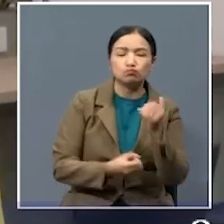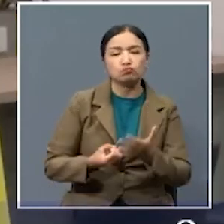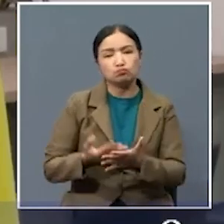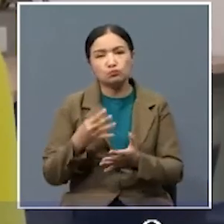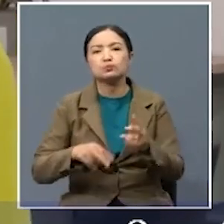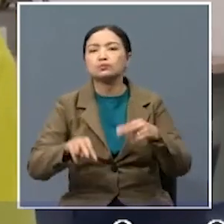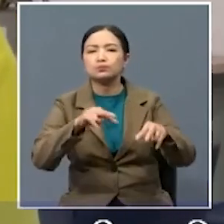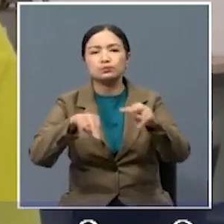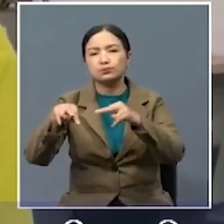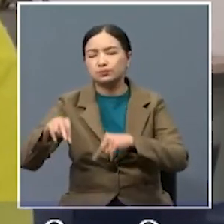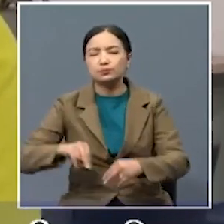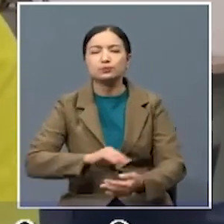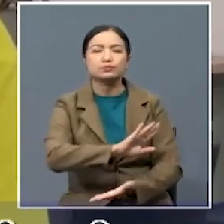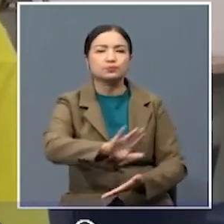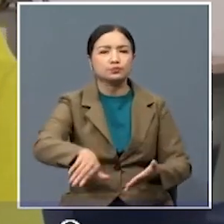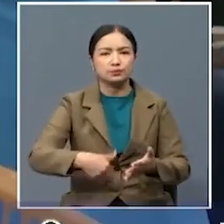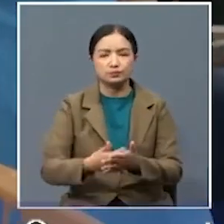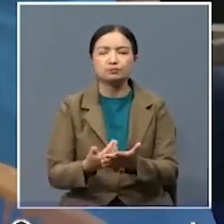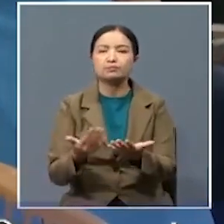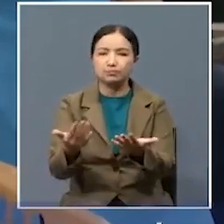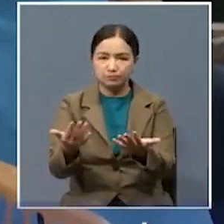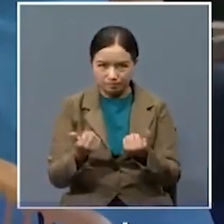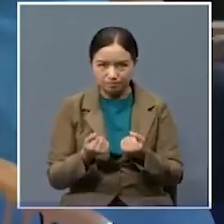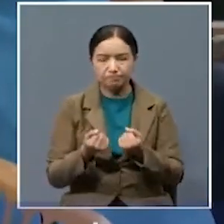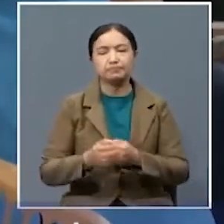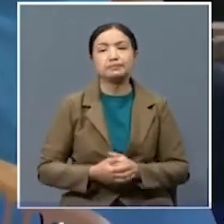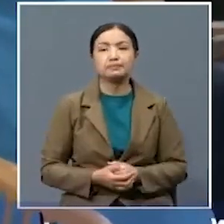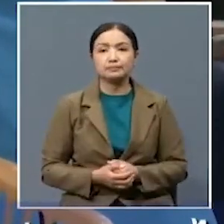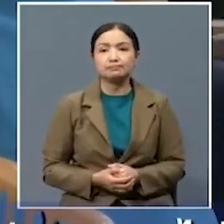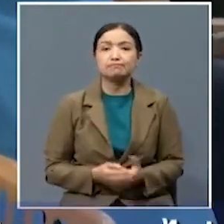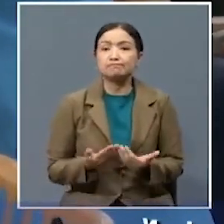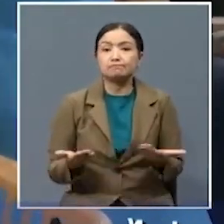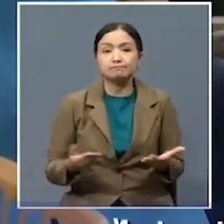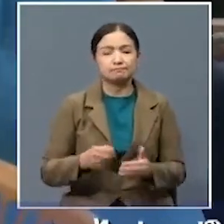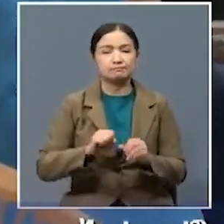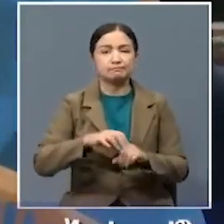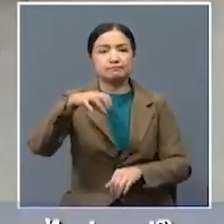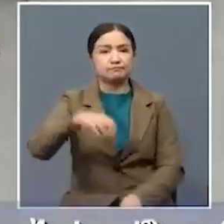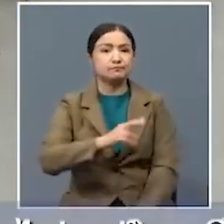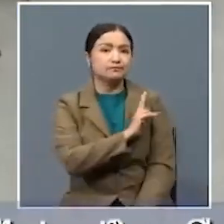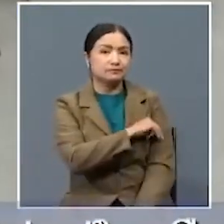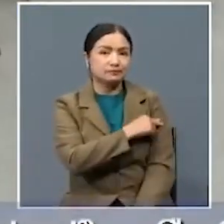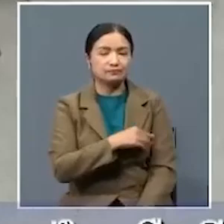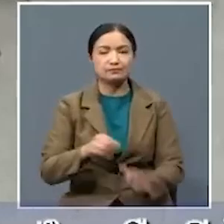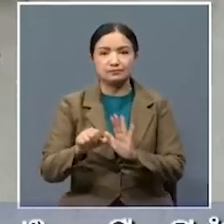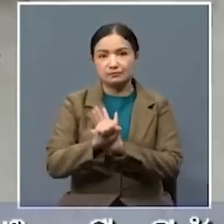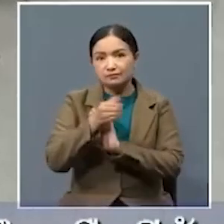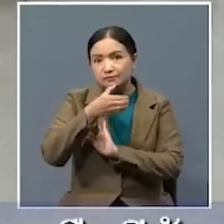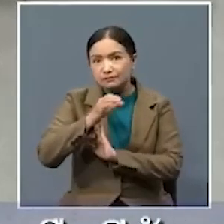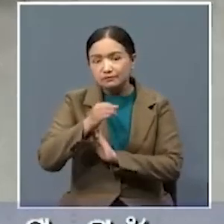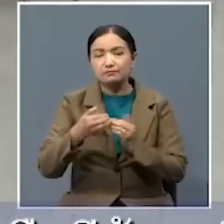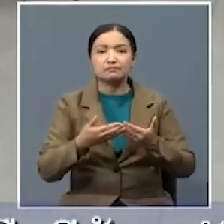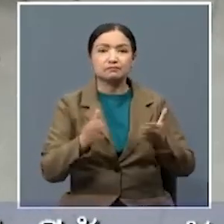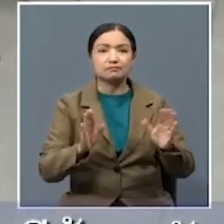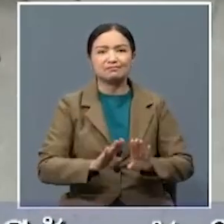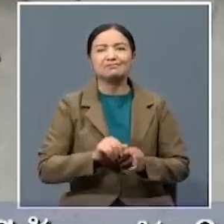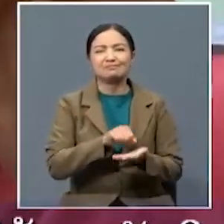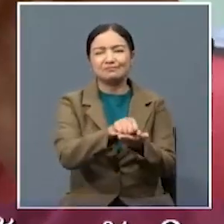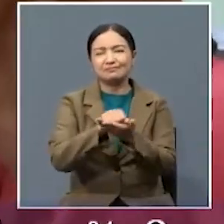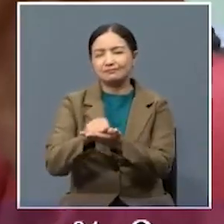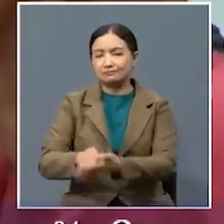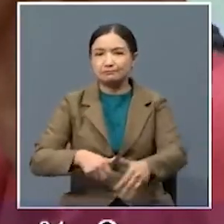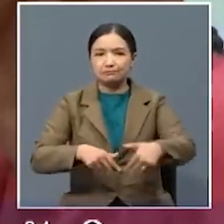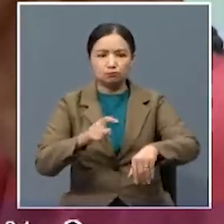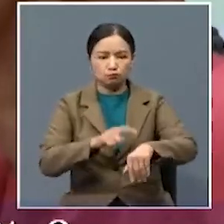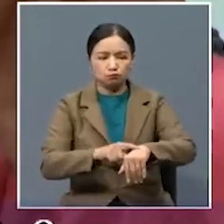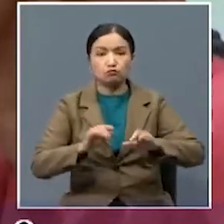ยอะไรมารับหมดครับ อย่างไรก็ตามโรงพยาบาลสมเด็จพยุพราชสระแก้วได้เปิดให้บริการประชาชนทั้ง